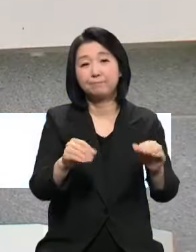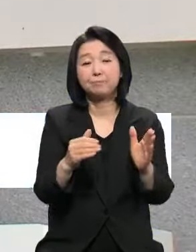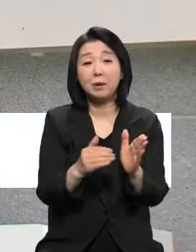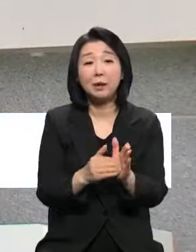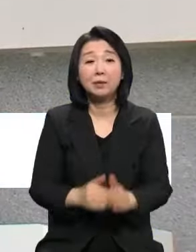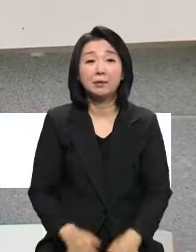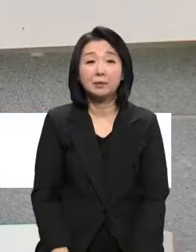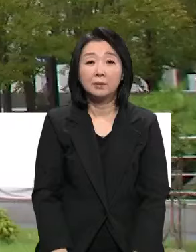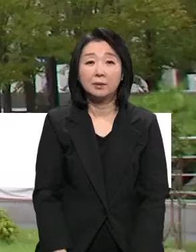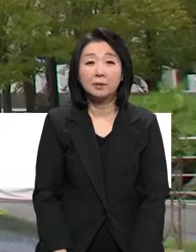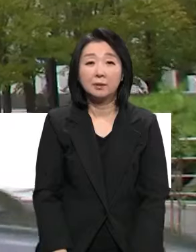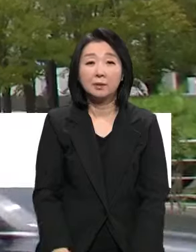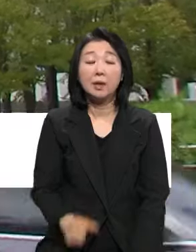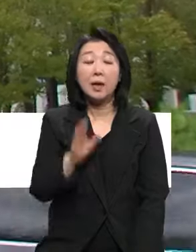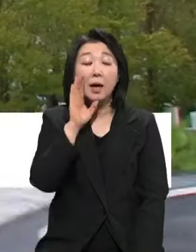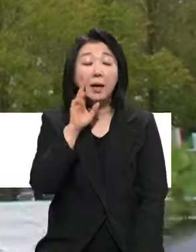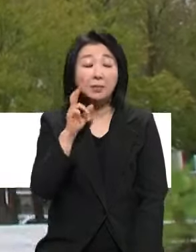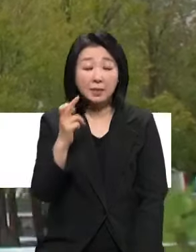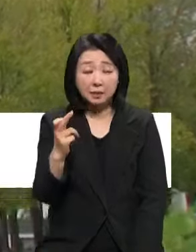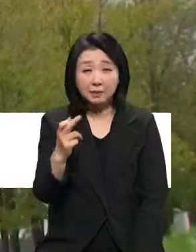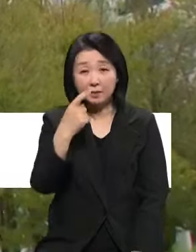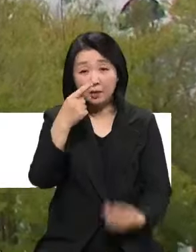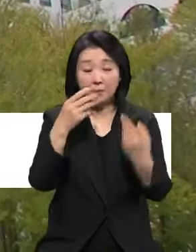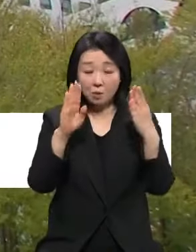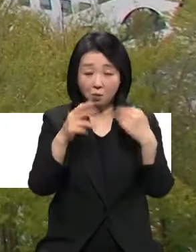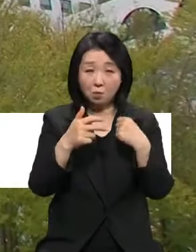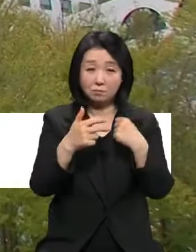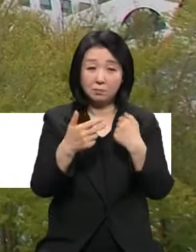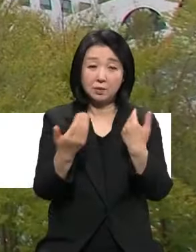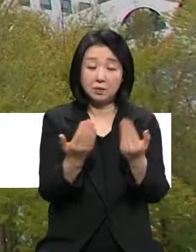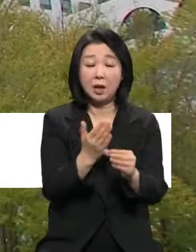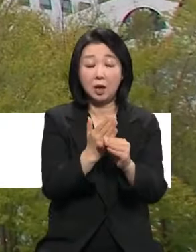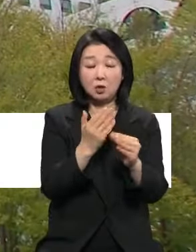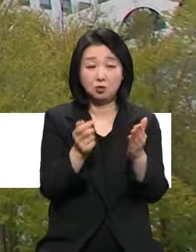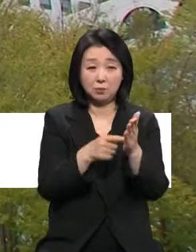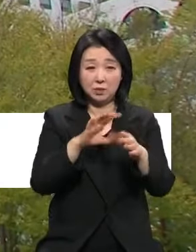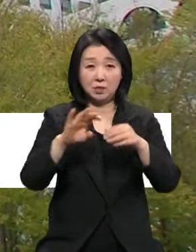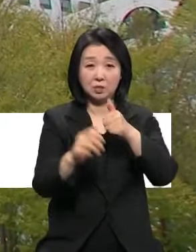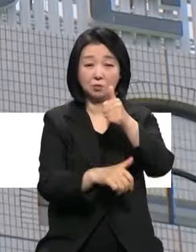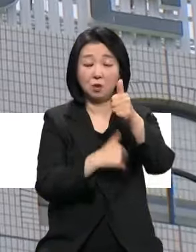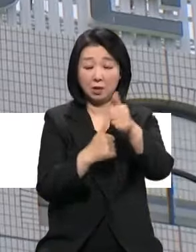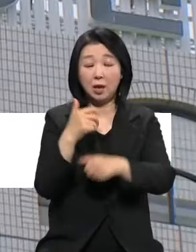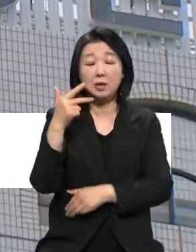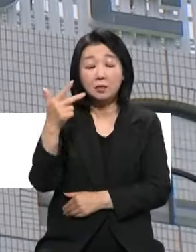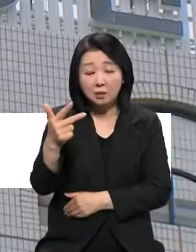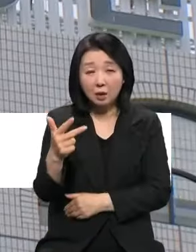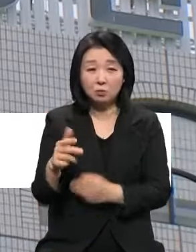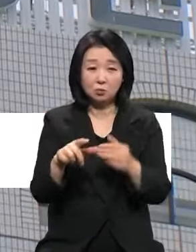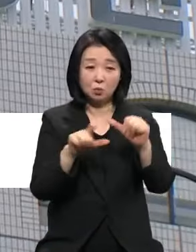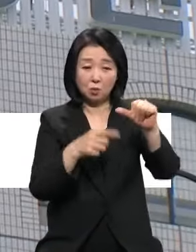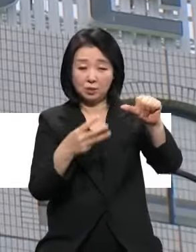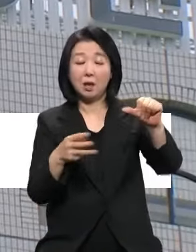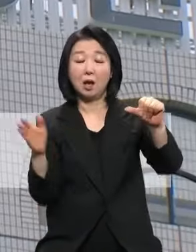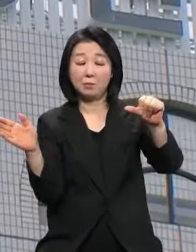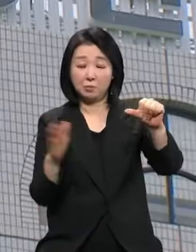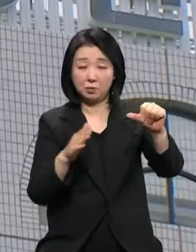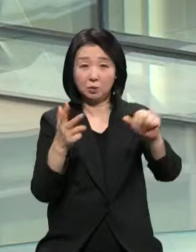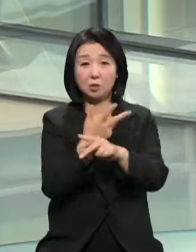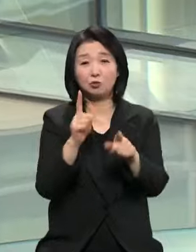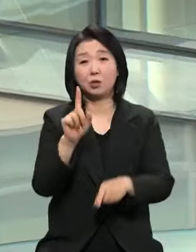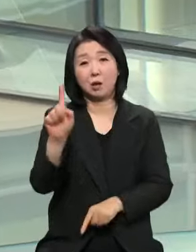근무하는 울산대 의대교수 비대위 직도 다음달 3일부터 주회 진하기로 의견을